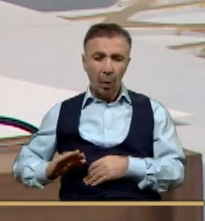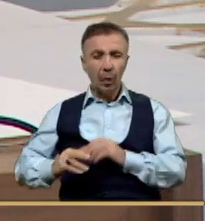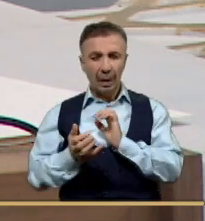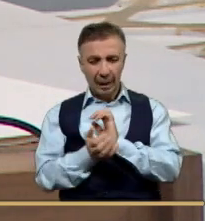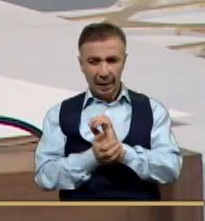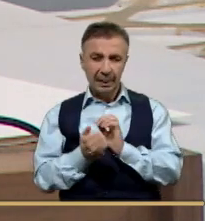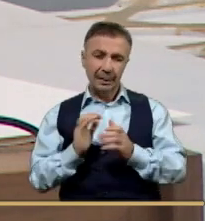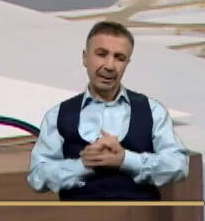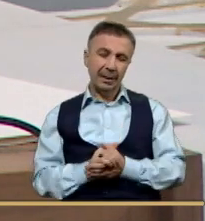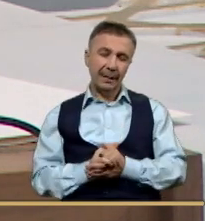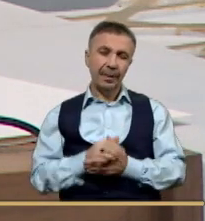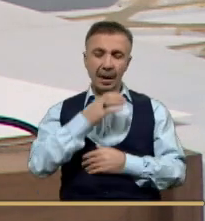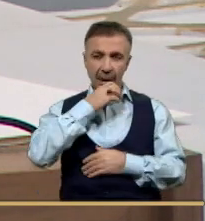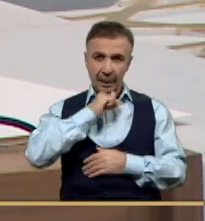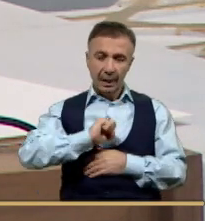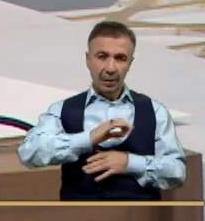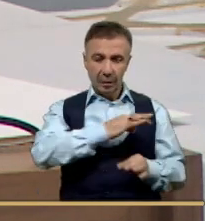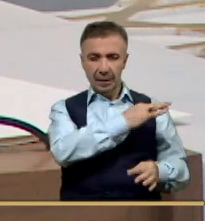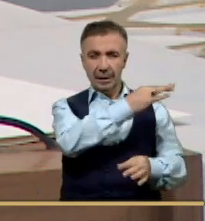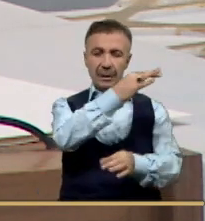anlayacağımız tabirle Yahudilere,